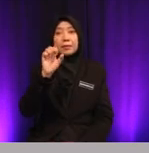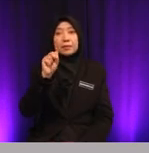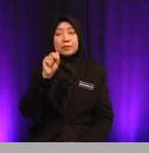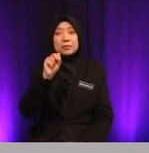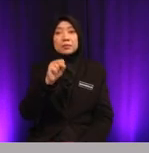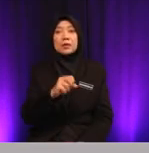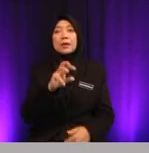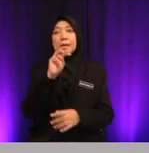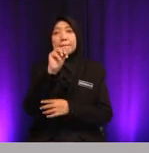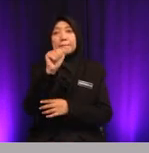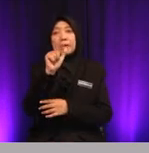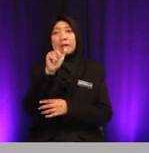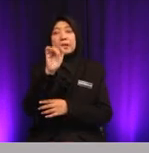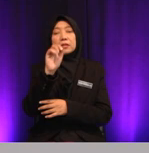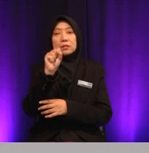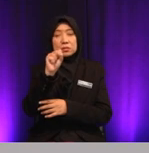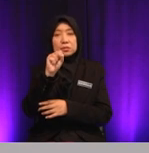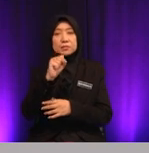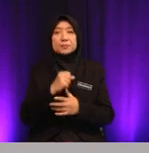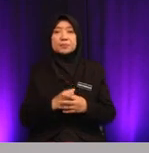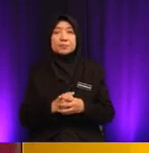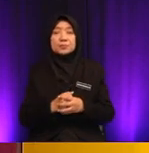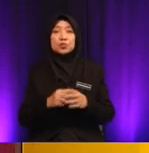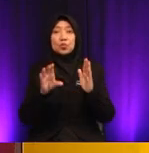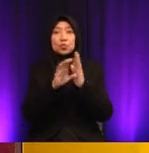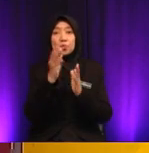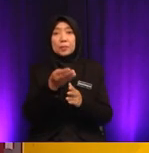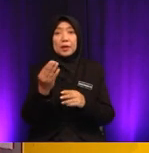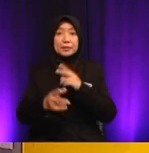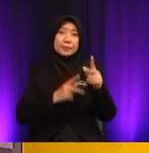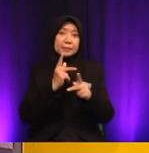manis ini adalah contoh bahan kimia pemanis